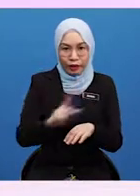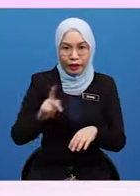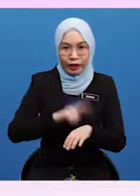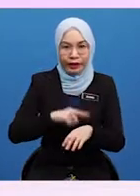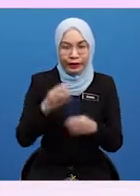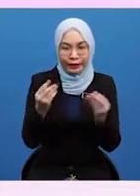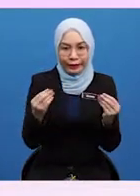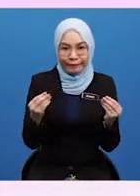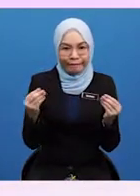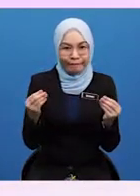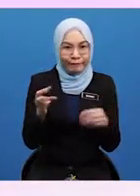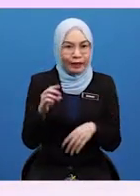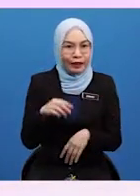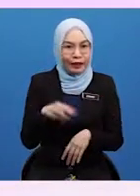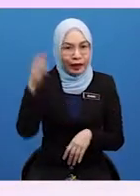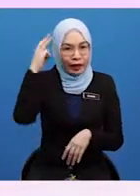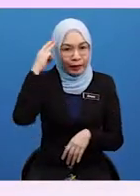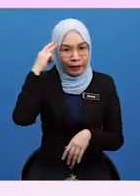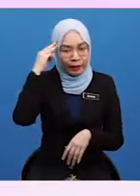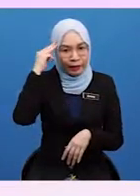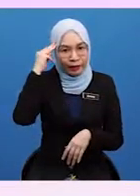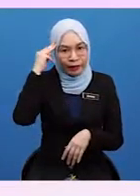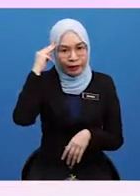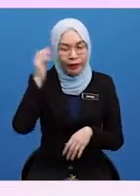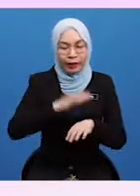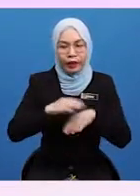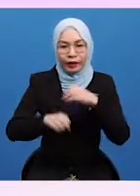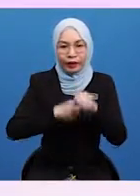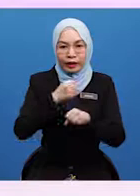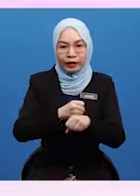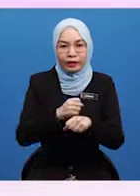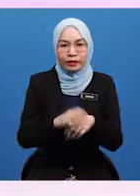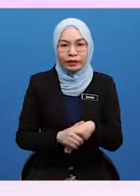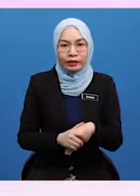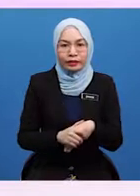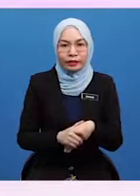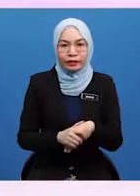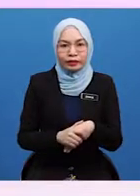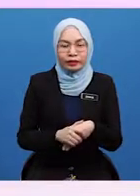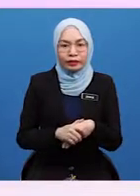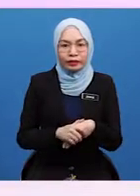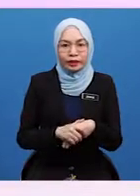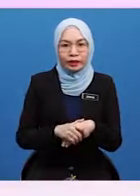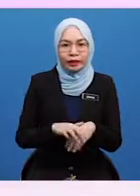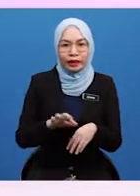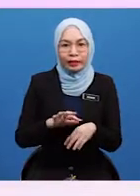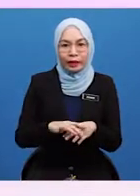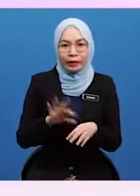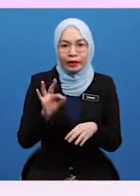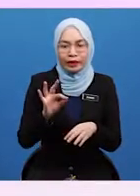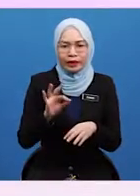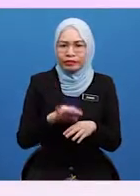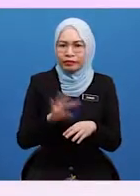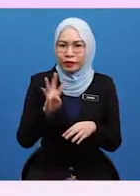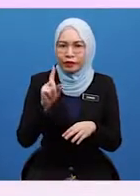sekitar tahun 1851 dan mulai menjadi sangat penting karena